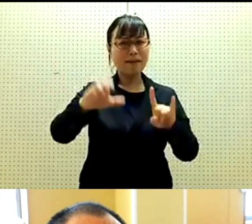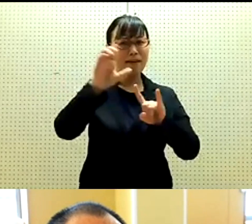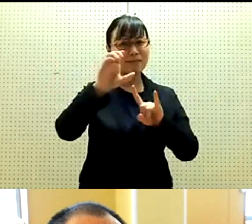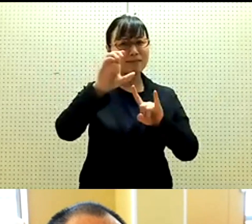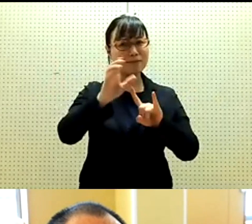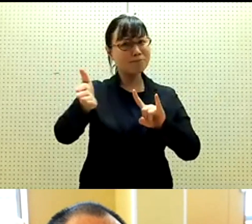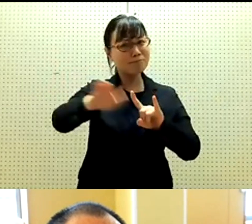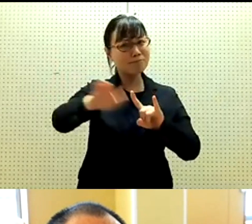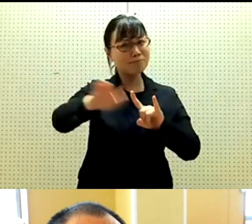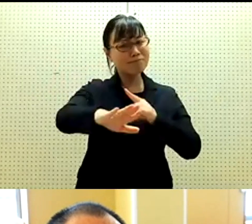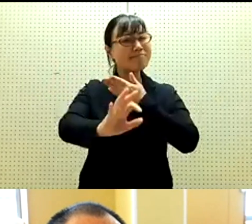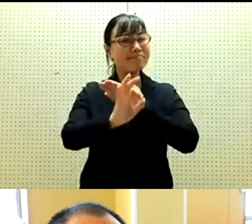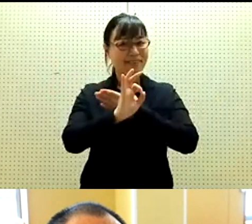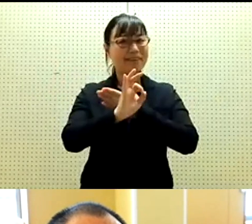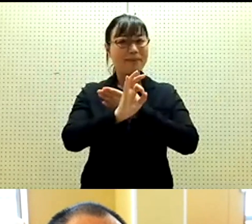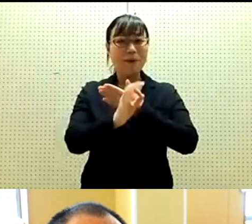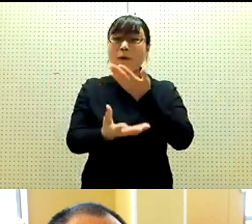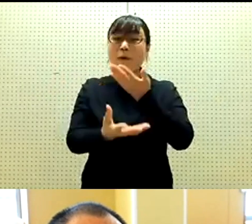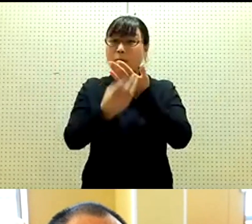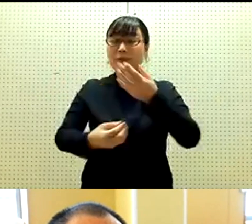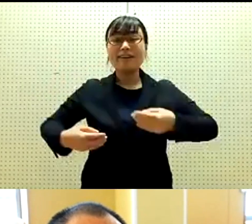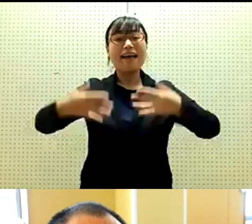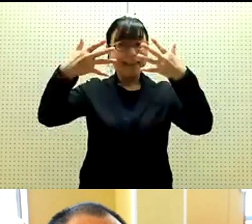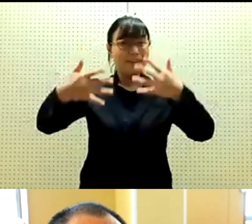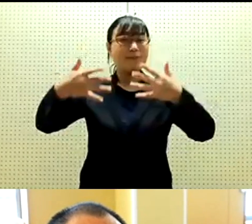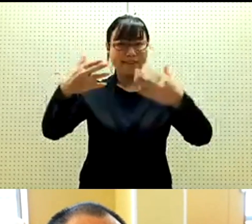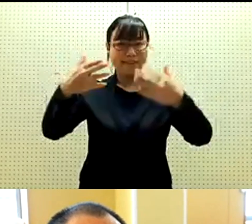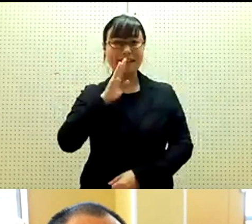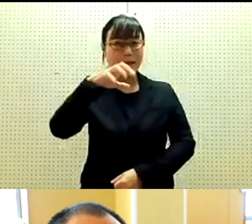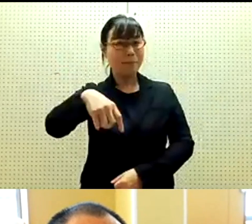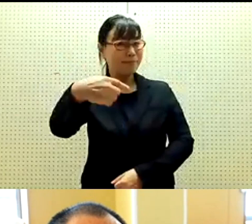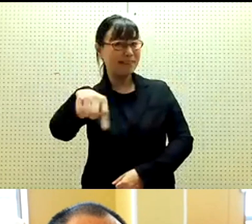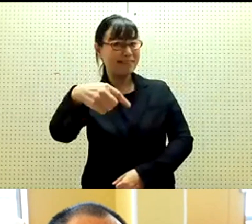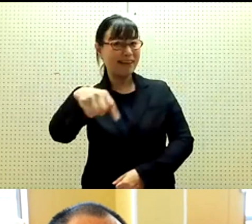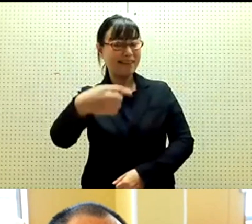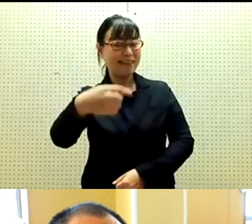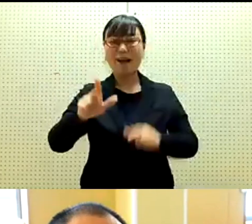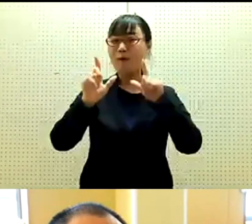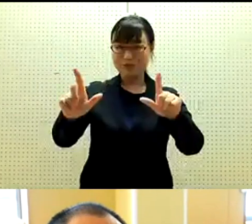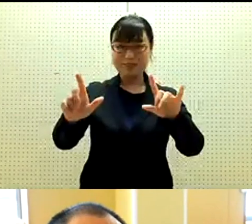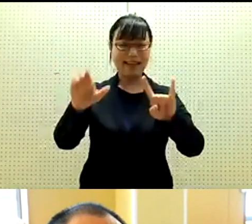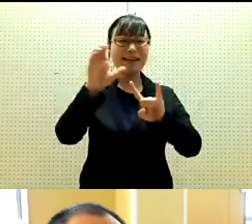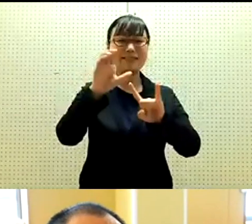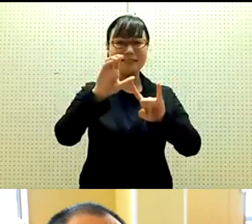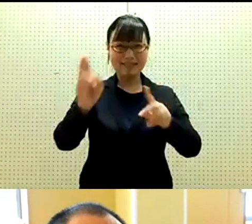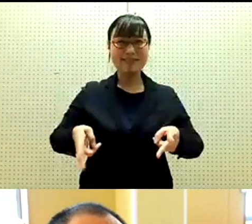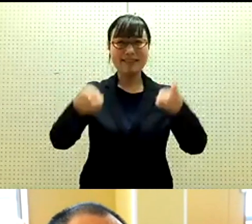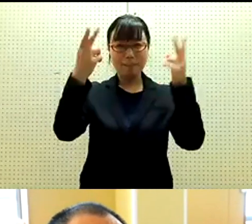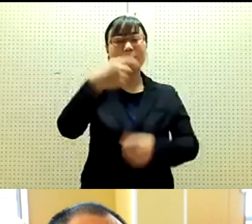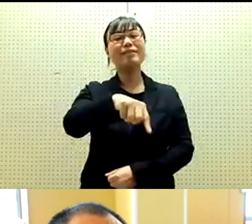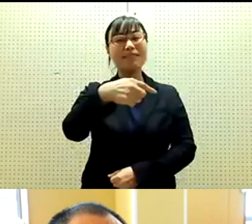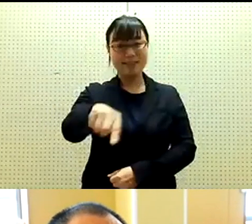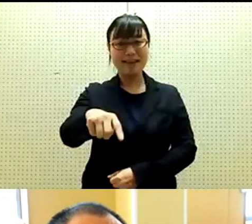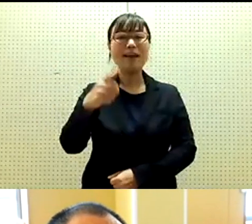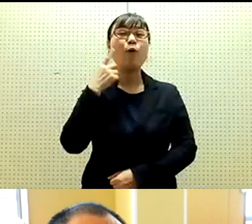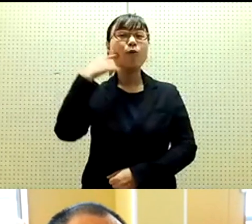録画映像で現場の先生方が報告し、 ICT の専門の先生方、保護者代表の皆様、教